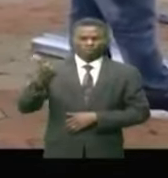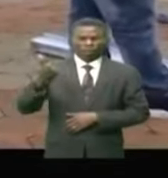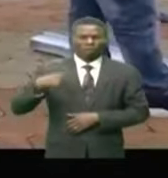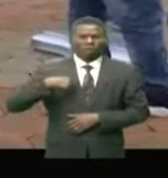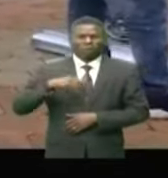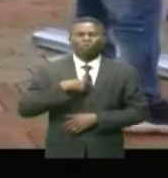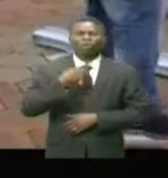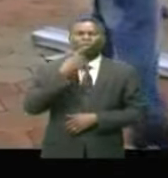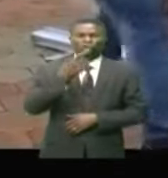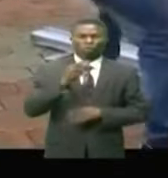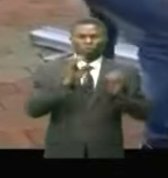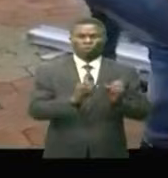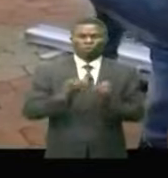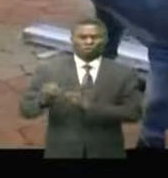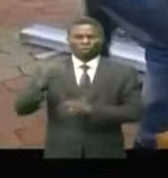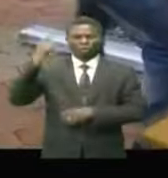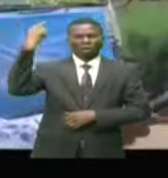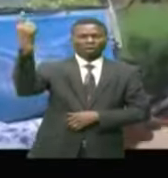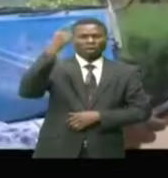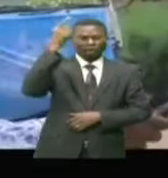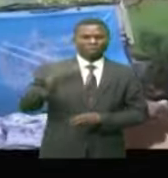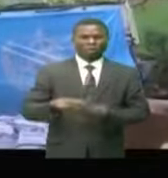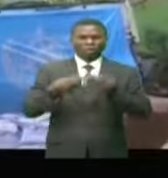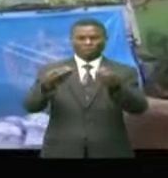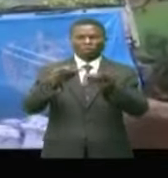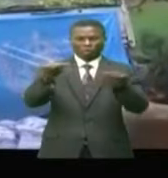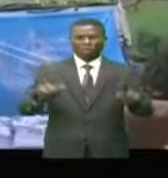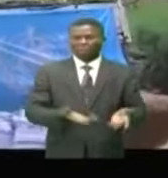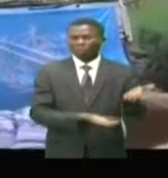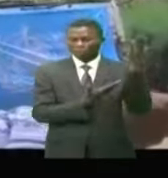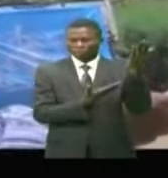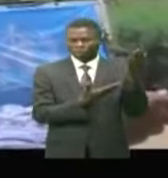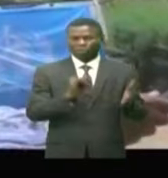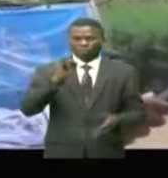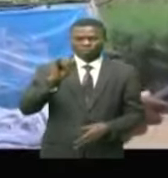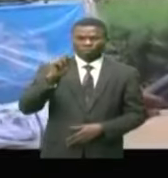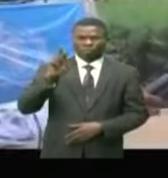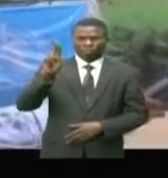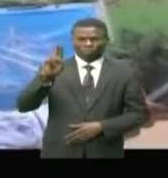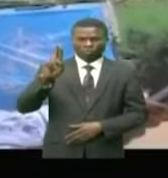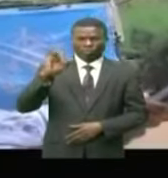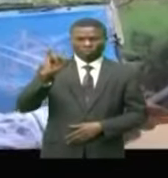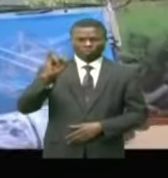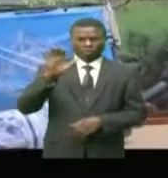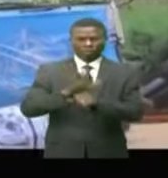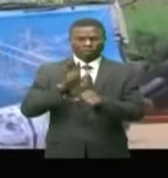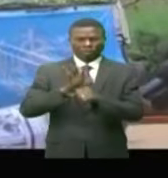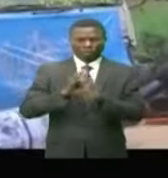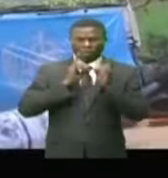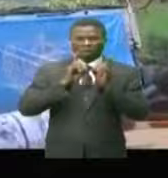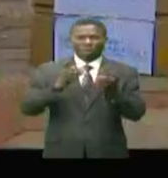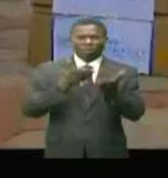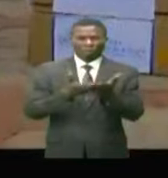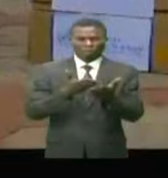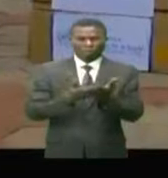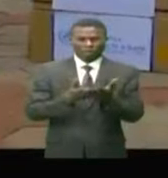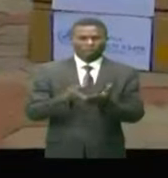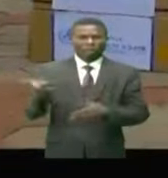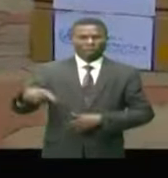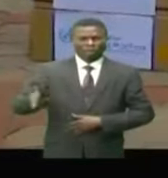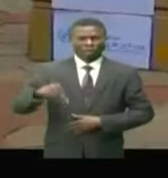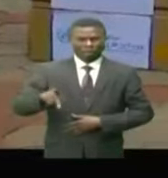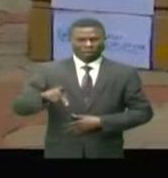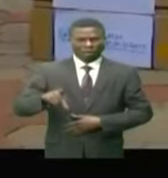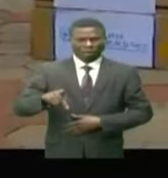que les organisations humanitaires accordent une place de choix à l'Ituri lors de leurs différentes interventions. Une province qui est